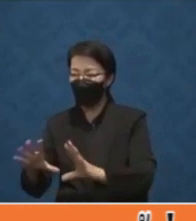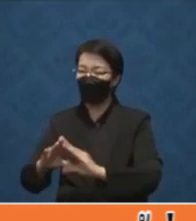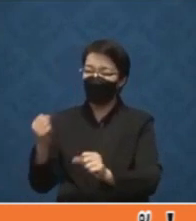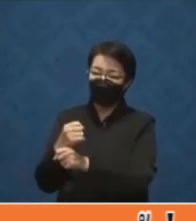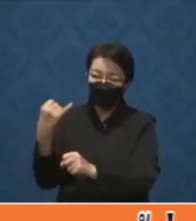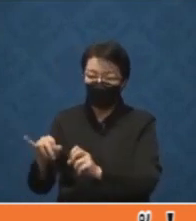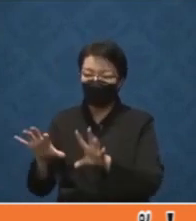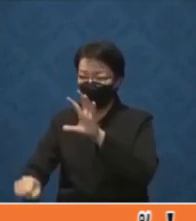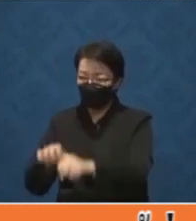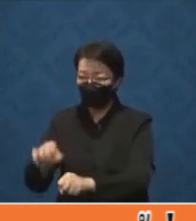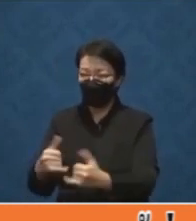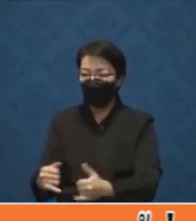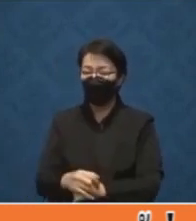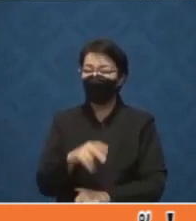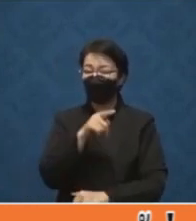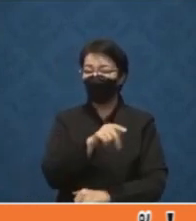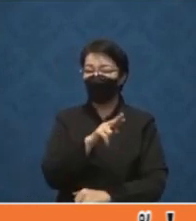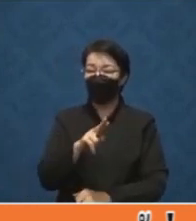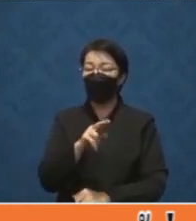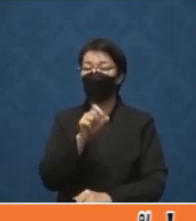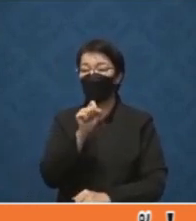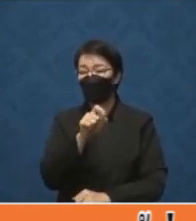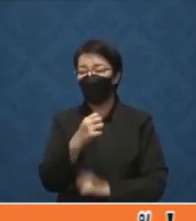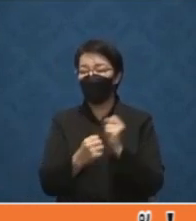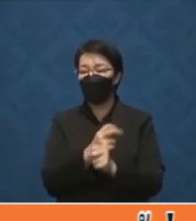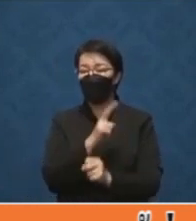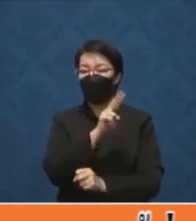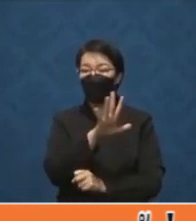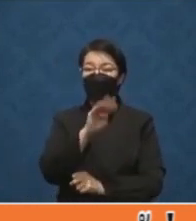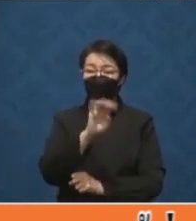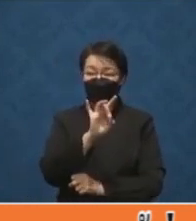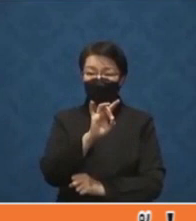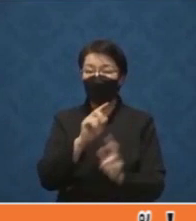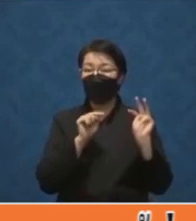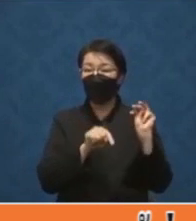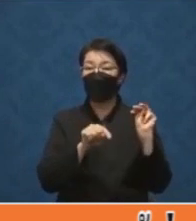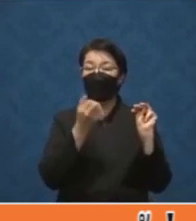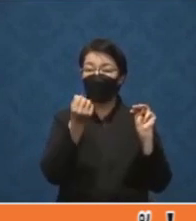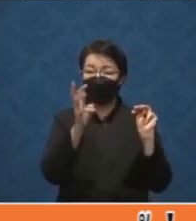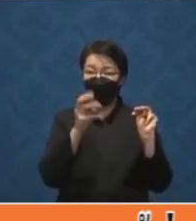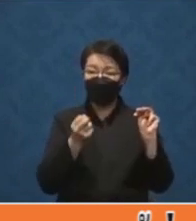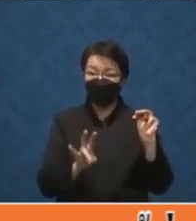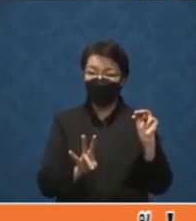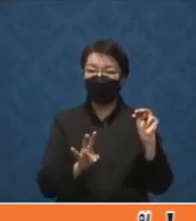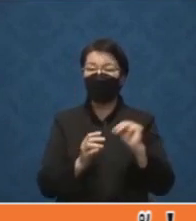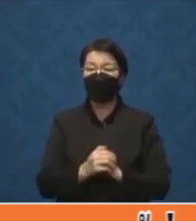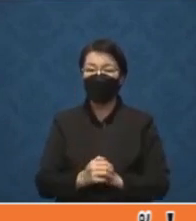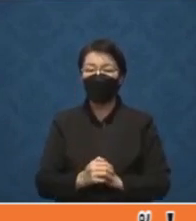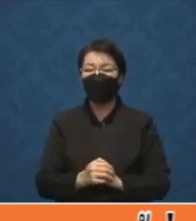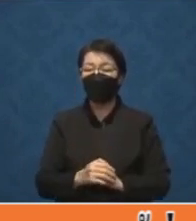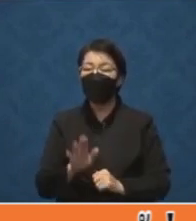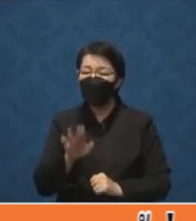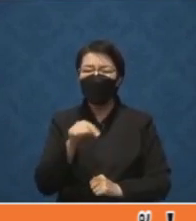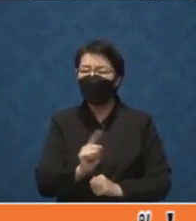ำความผิดกฎหมายที่เคยมีอยู่ในพ.ร.ก.ฉุกเฉินพ.ศ.2548มาตรา16และ17ตามลำดับออก